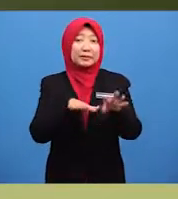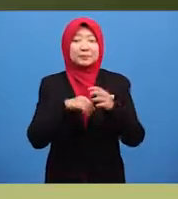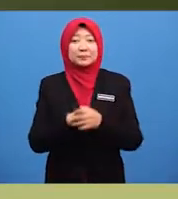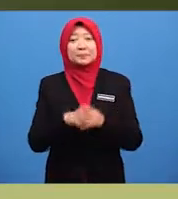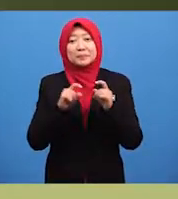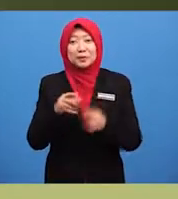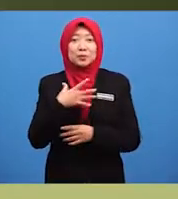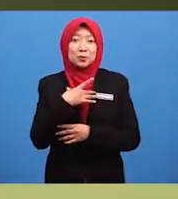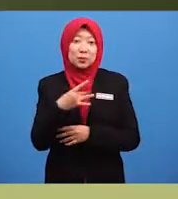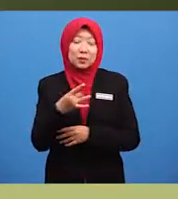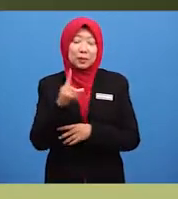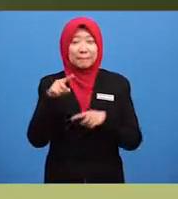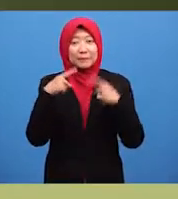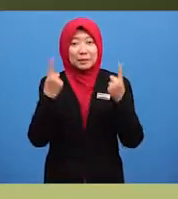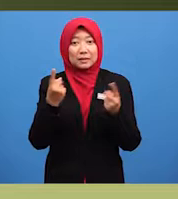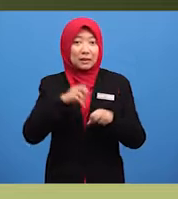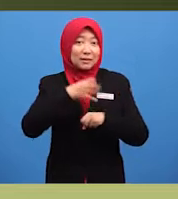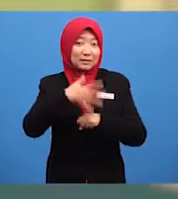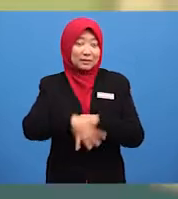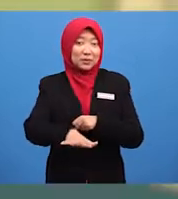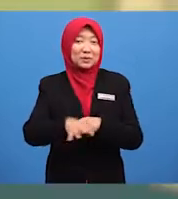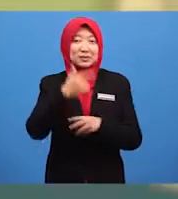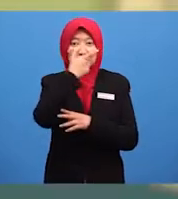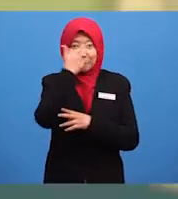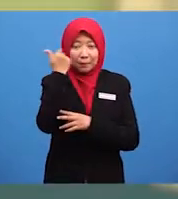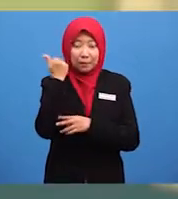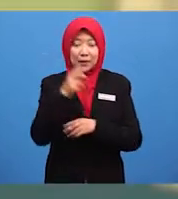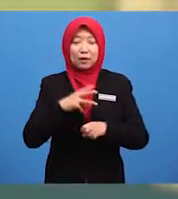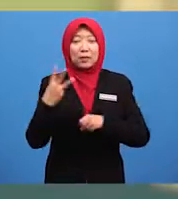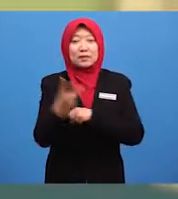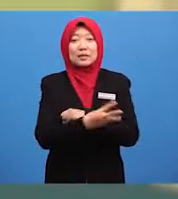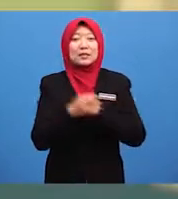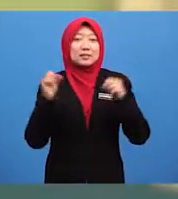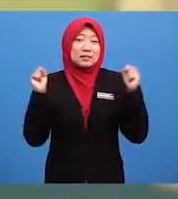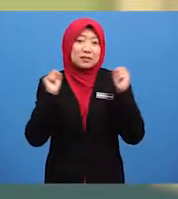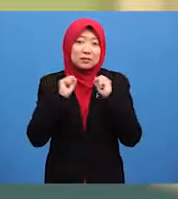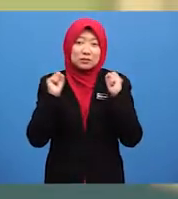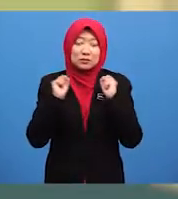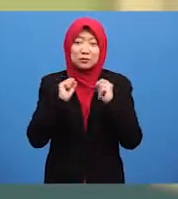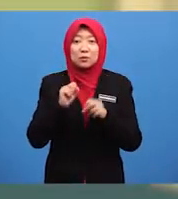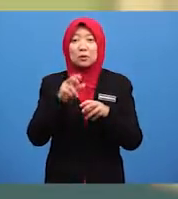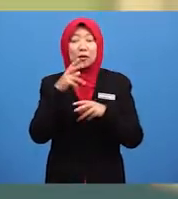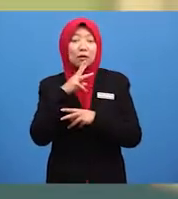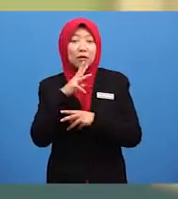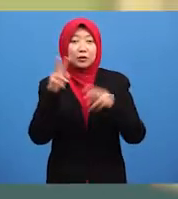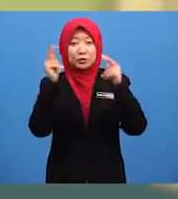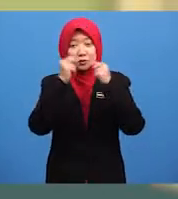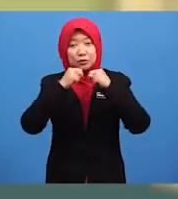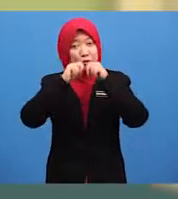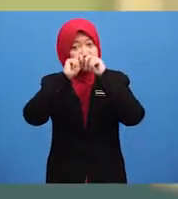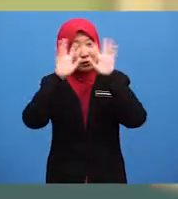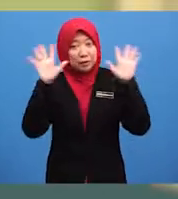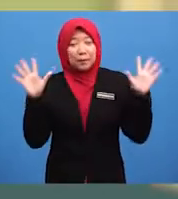tentu suka ke kawasan air terjun sebab kawasannya sejuk, air yang jernih serta